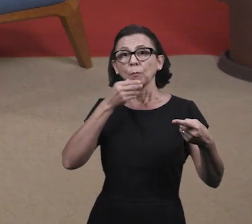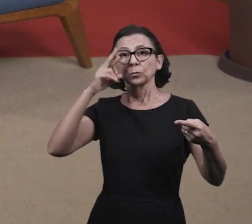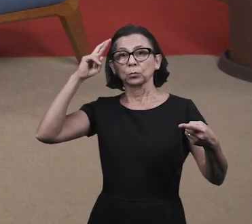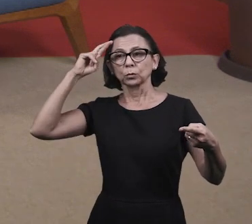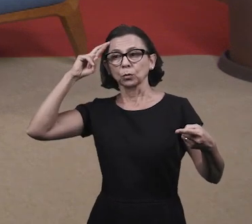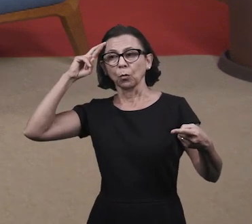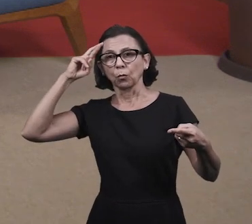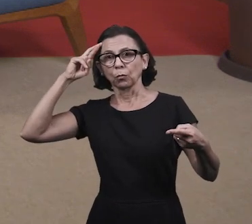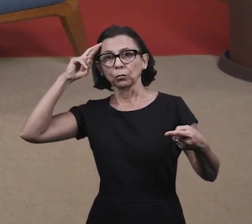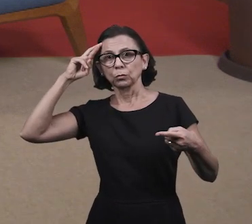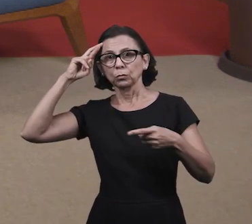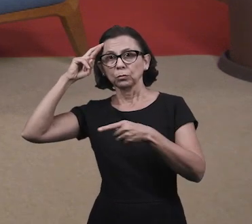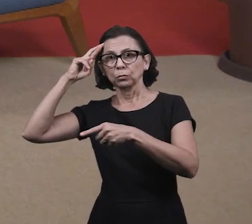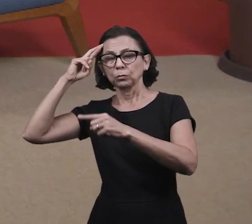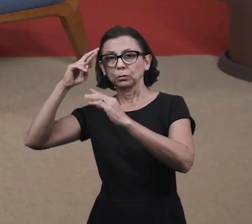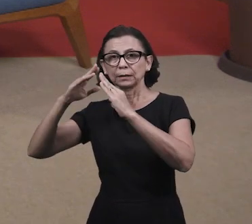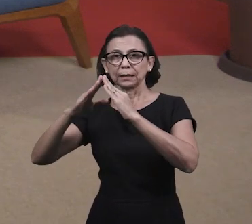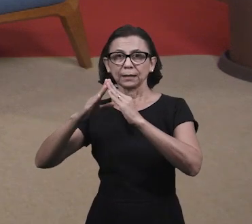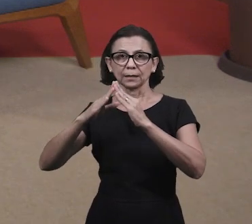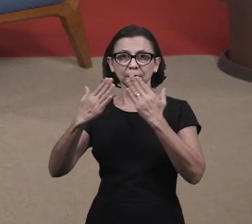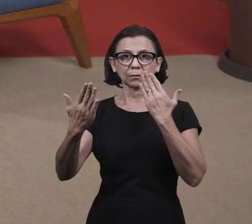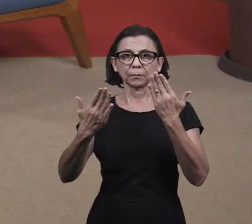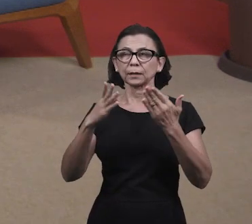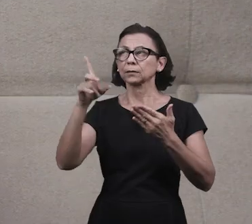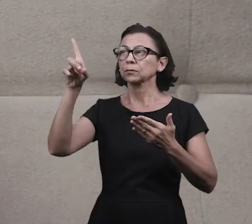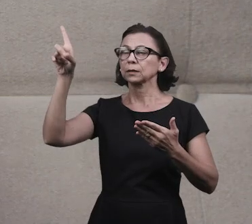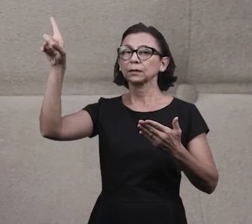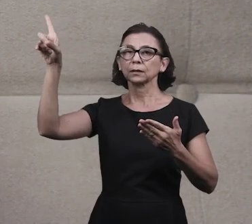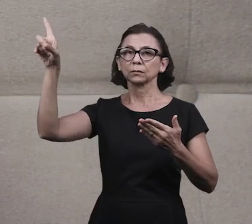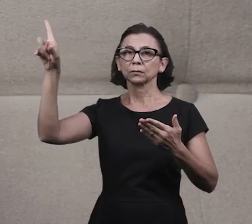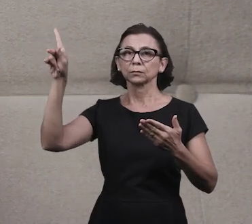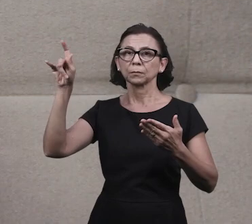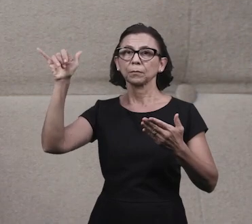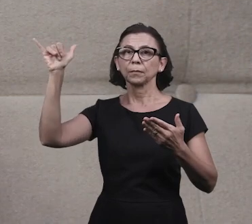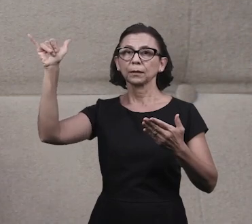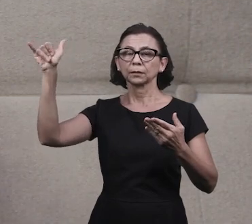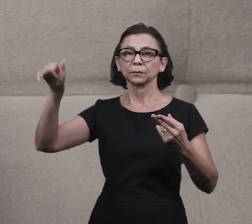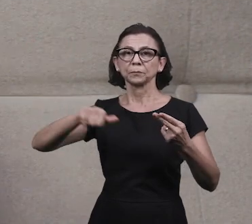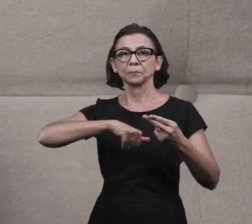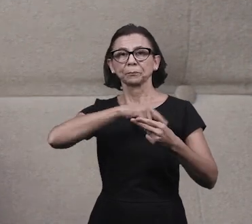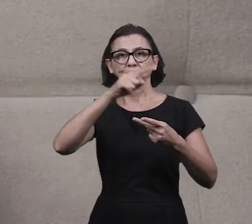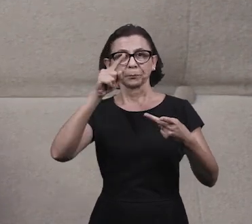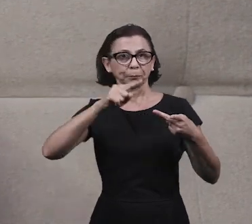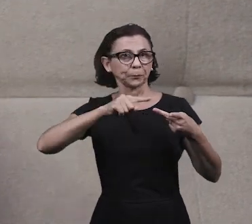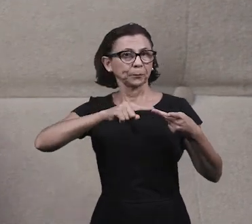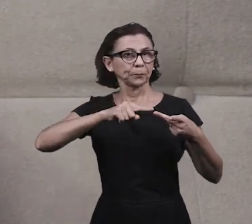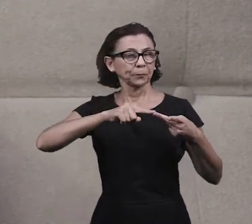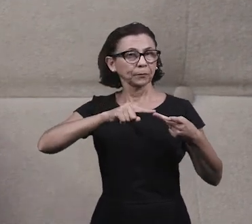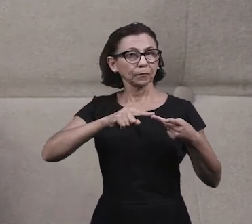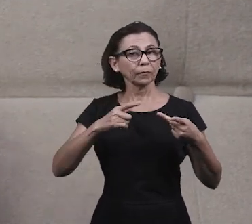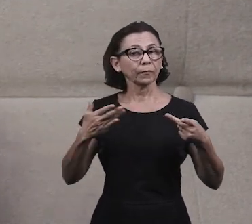homme qui est propriétaire de la maison, qui pointe vers Dieu le Père. Maintenant,